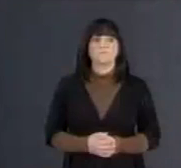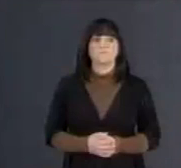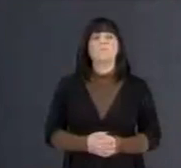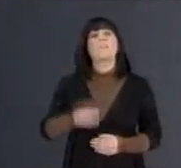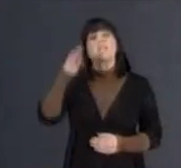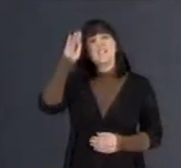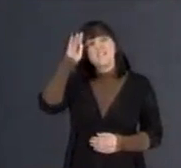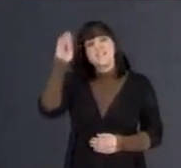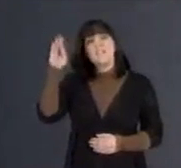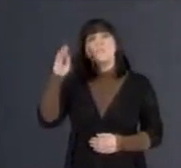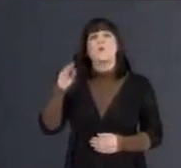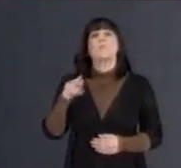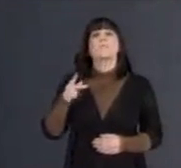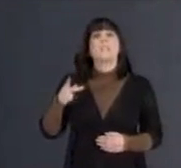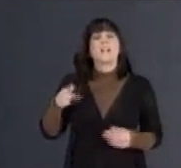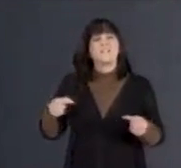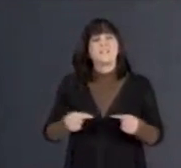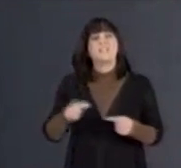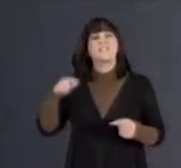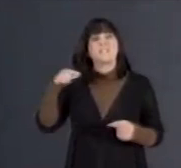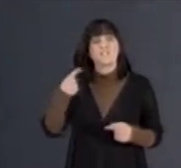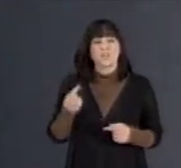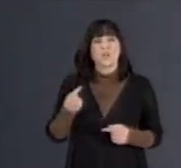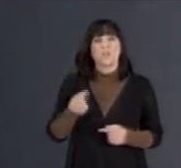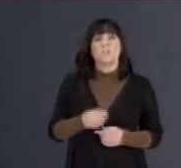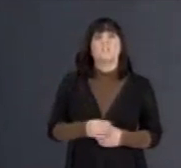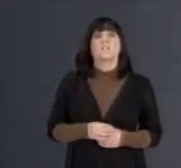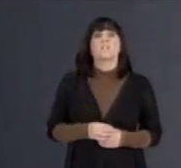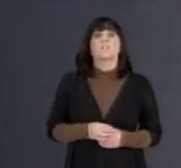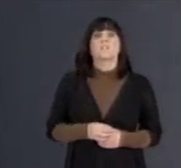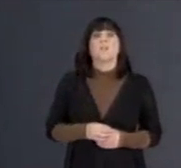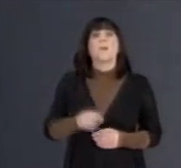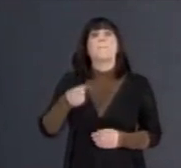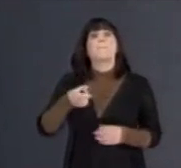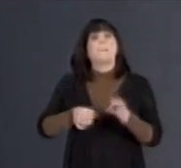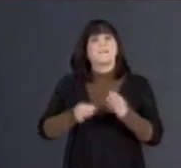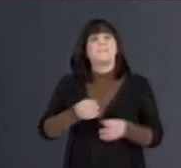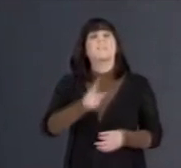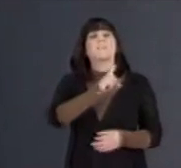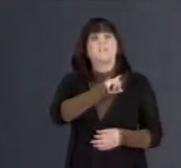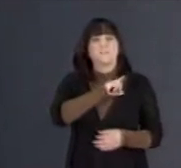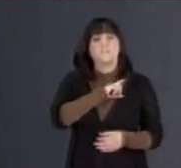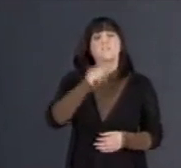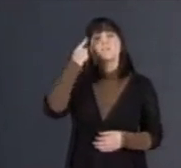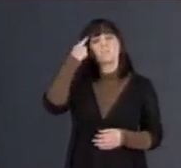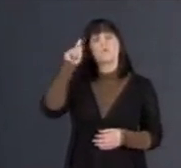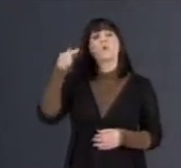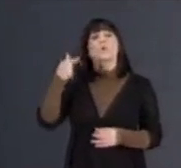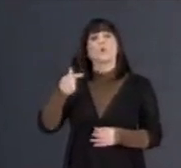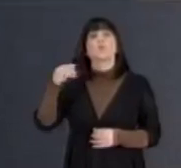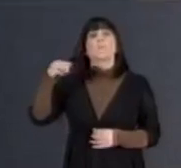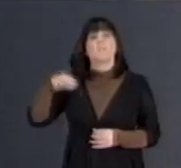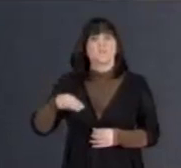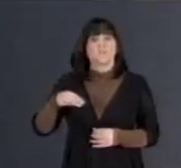Nsħen 1-q Wherever kandidat Iħor għal dawk li jdiħma Partijiet Independenti u Assurtonio Marċċċħ-a